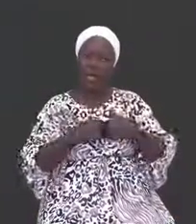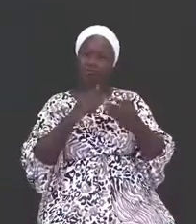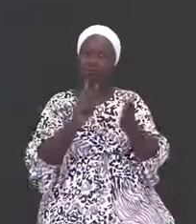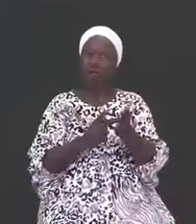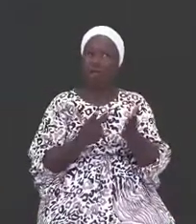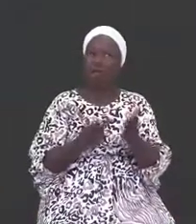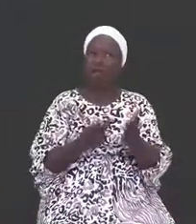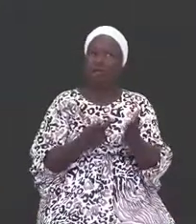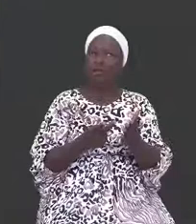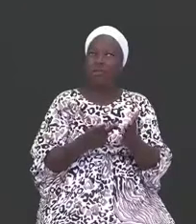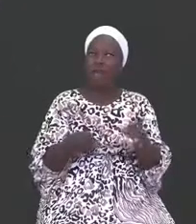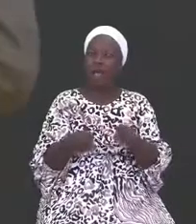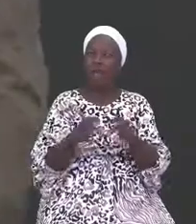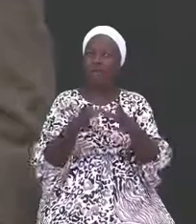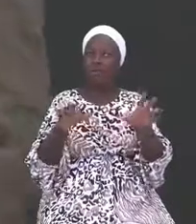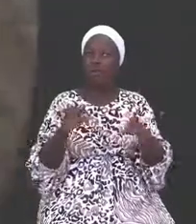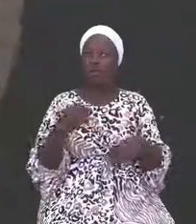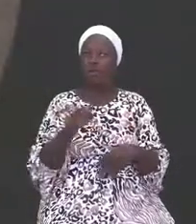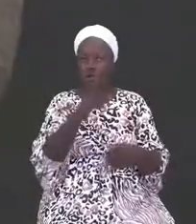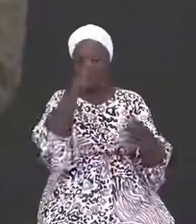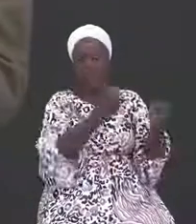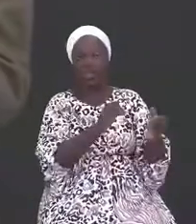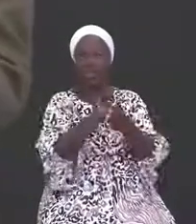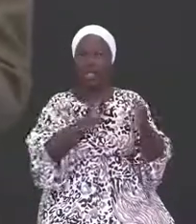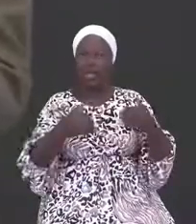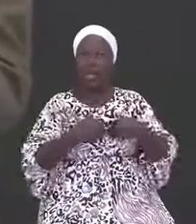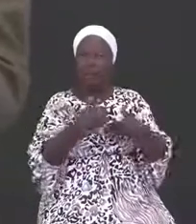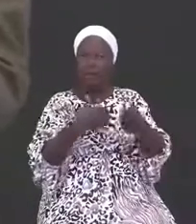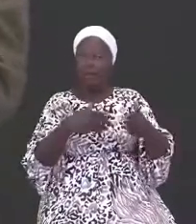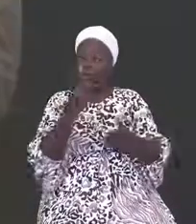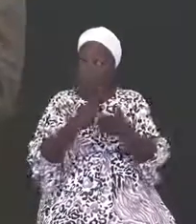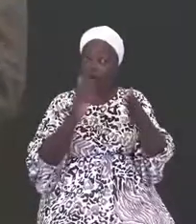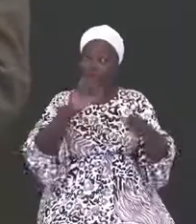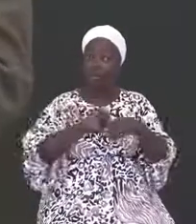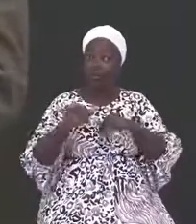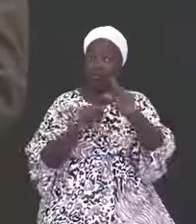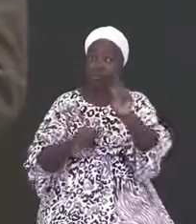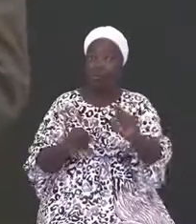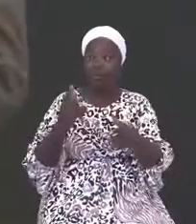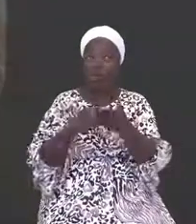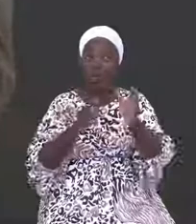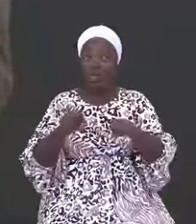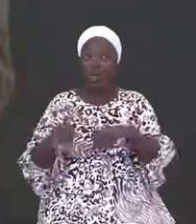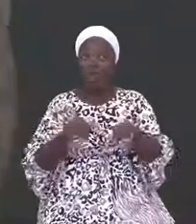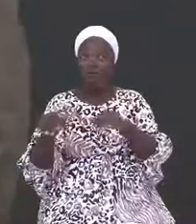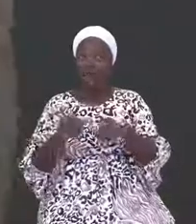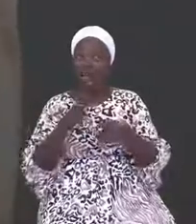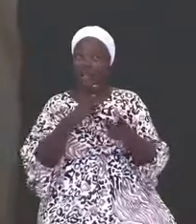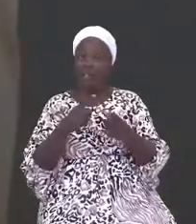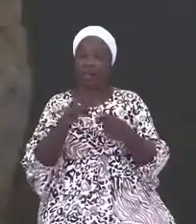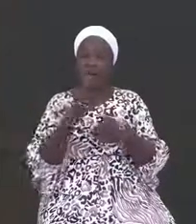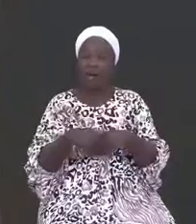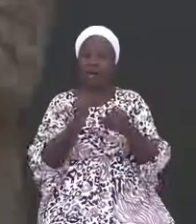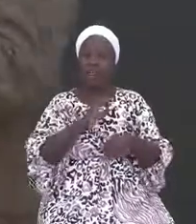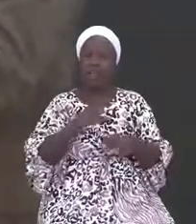double de la foi que j'avais avant, qu'est-ce que je pourrais faire? Qu'est-ce que je peux réaliser? Comment je vais évoluer